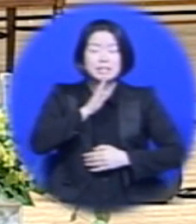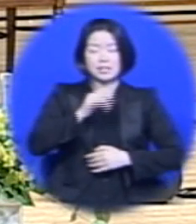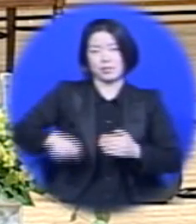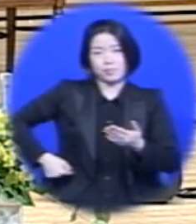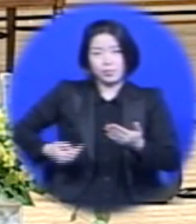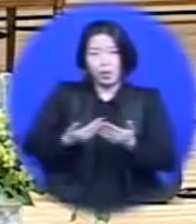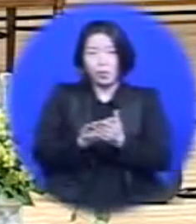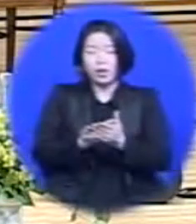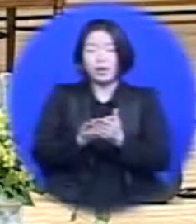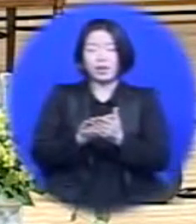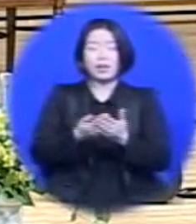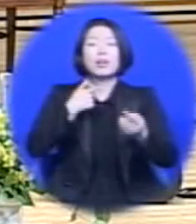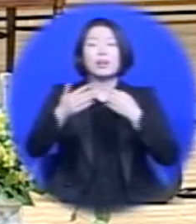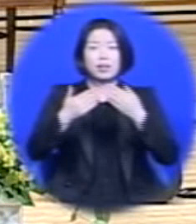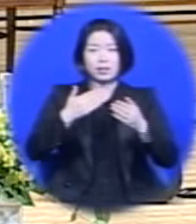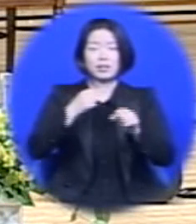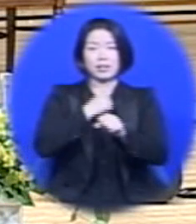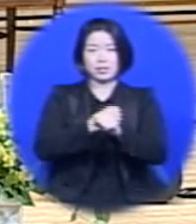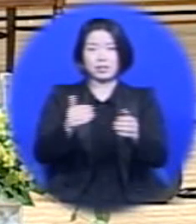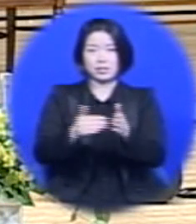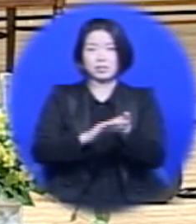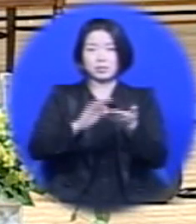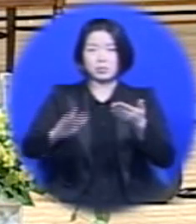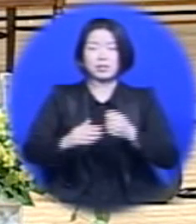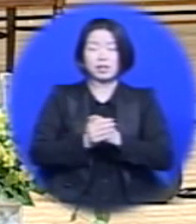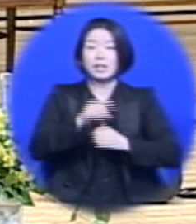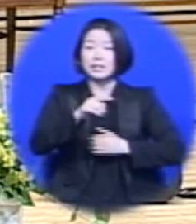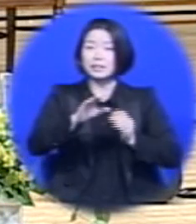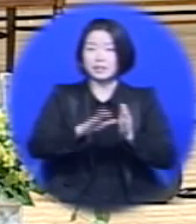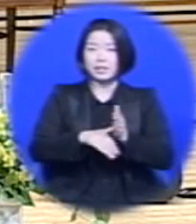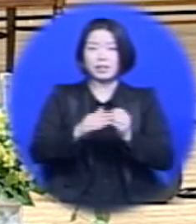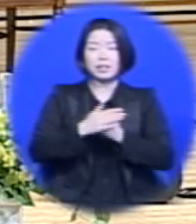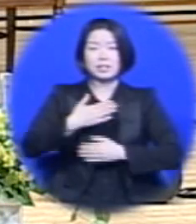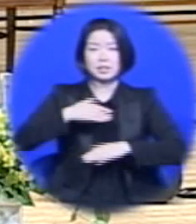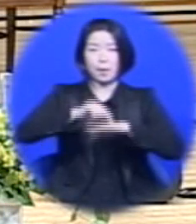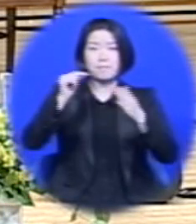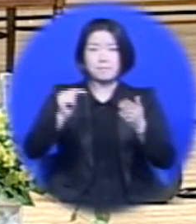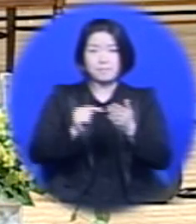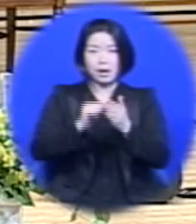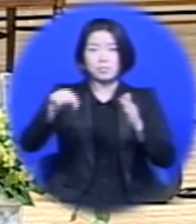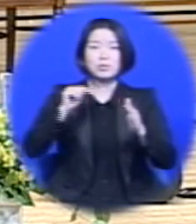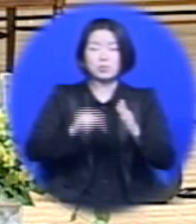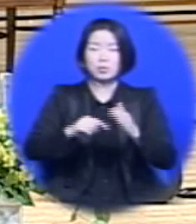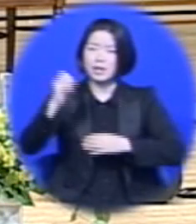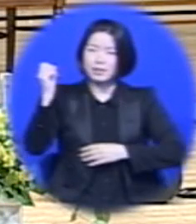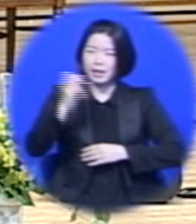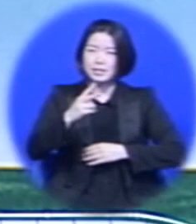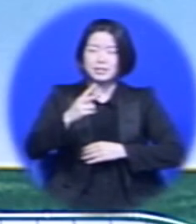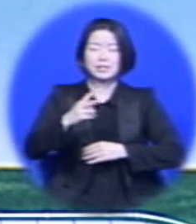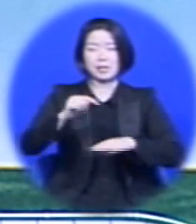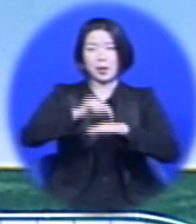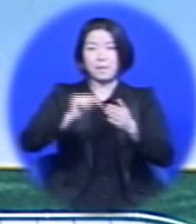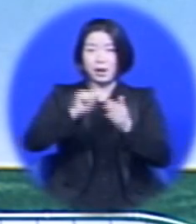경험하고 회심을 체험을 했습니다 저는 그때 제 마음속으로는 다시는